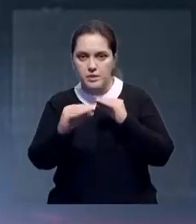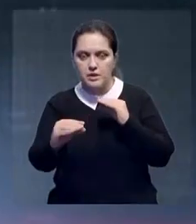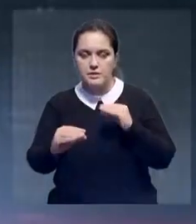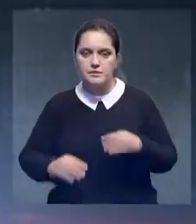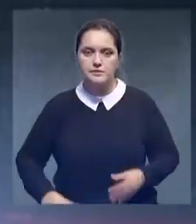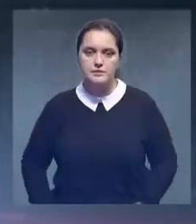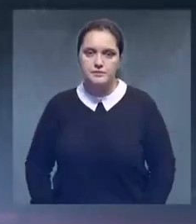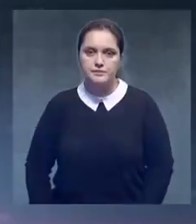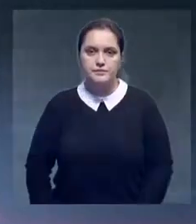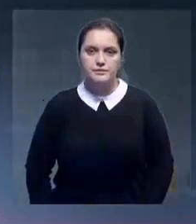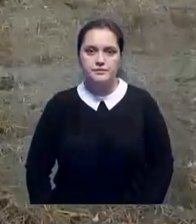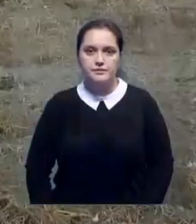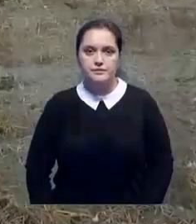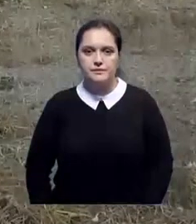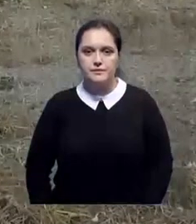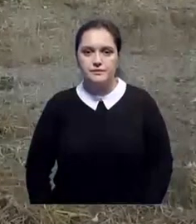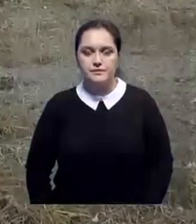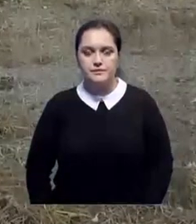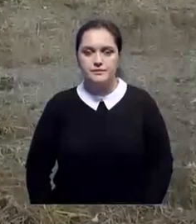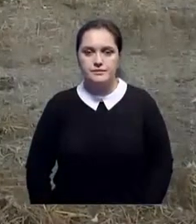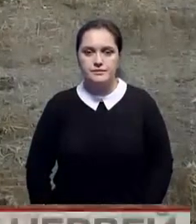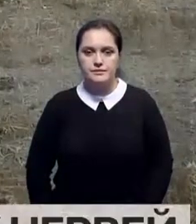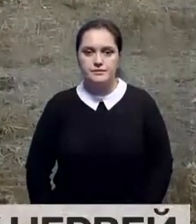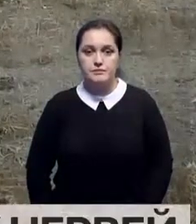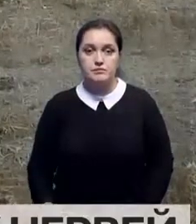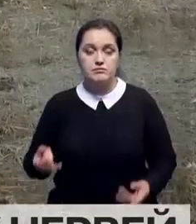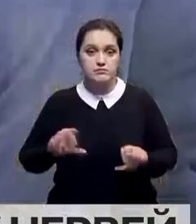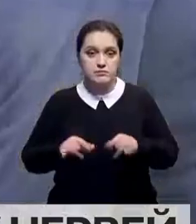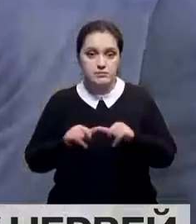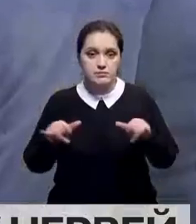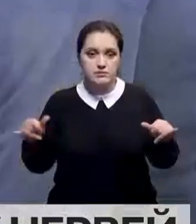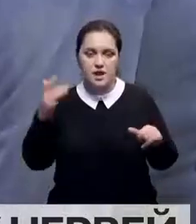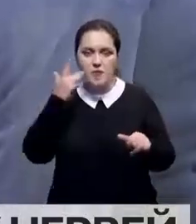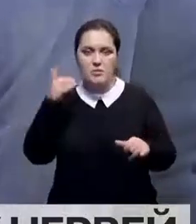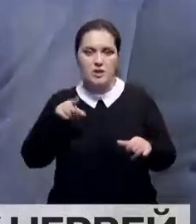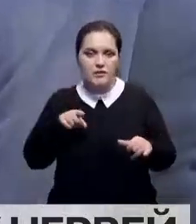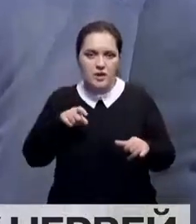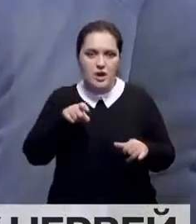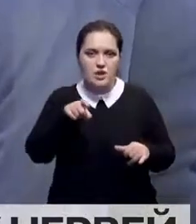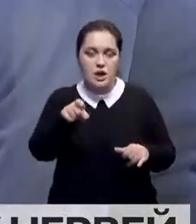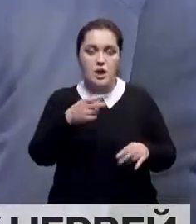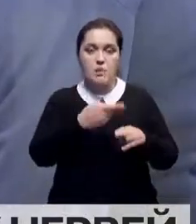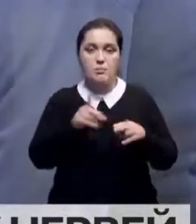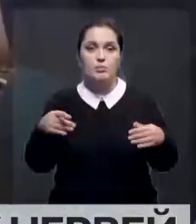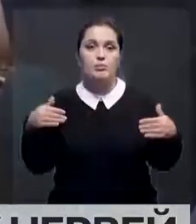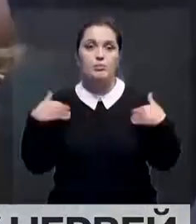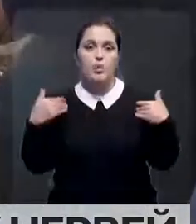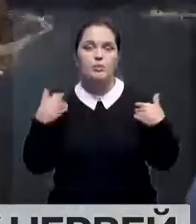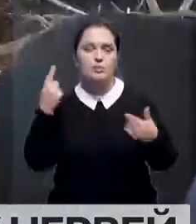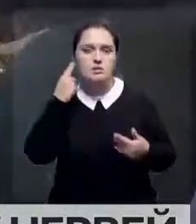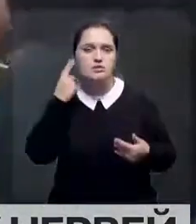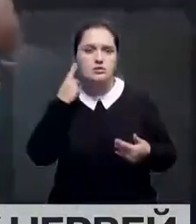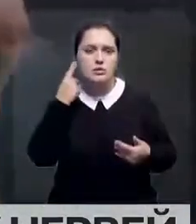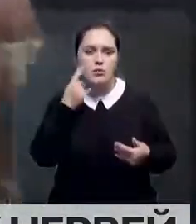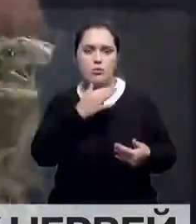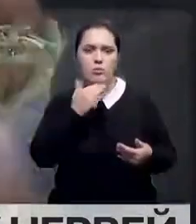Сулейманова все расскажет. О разведении калифорнийских или попросту дождевых червей и их пользе Мархабат Куандыков слышал